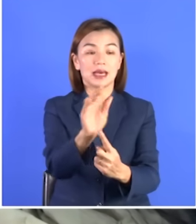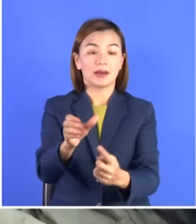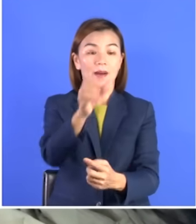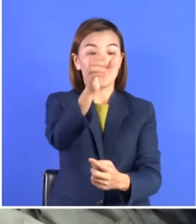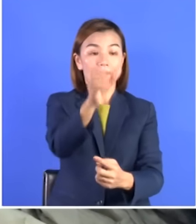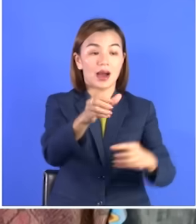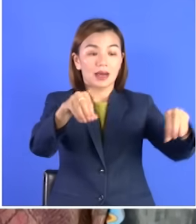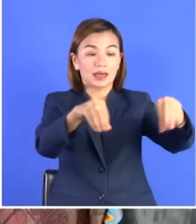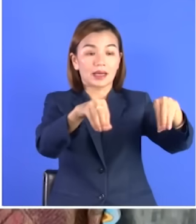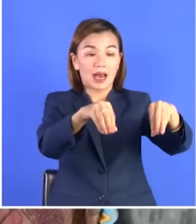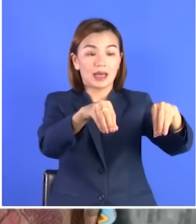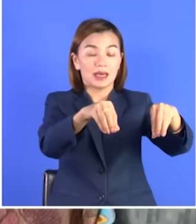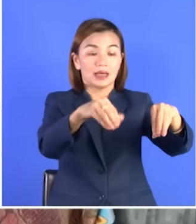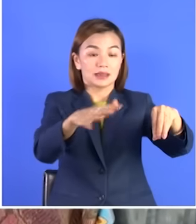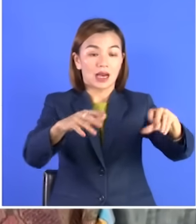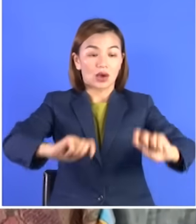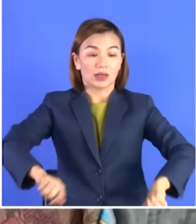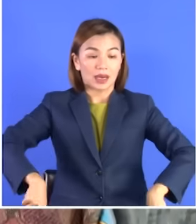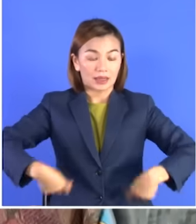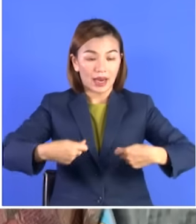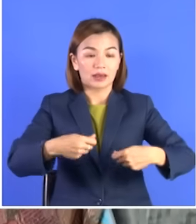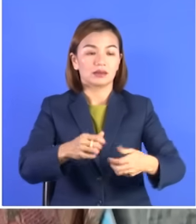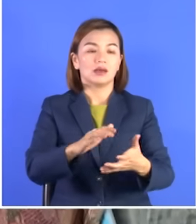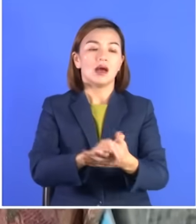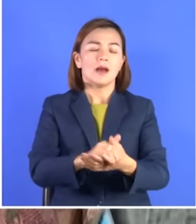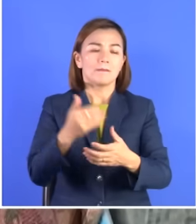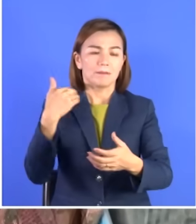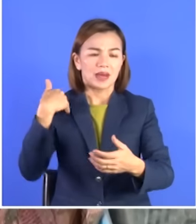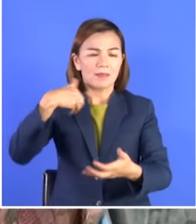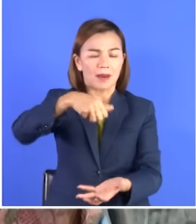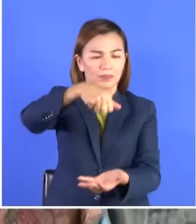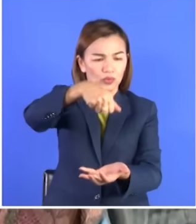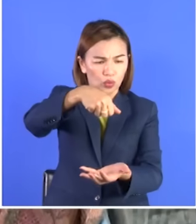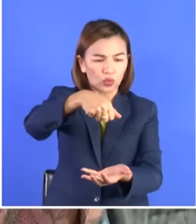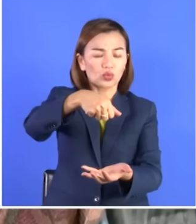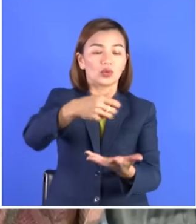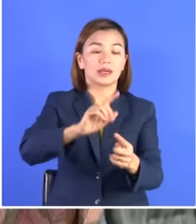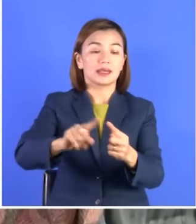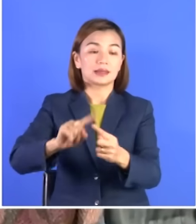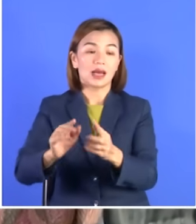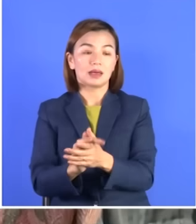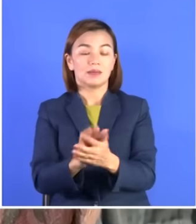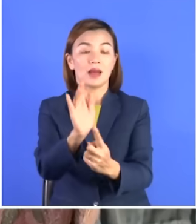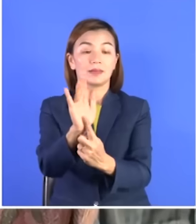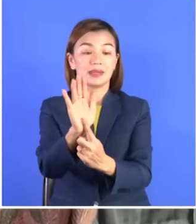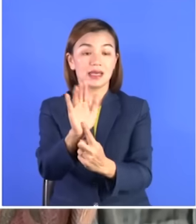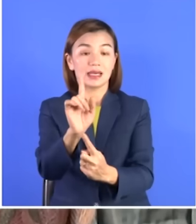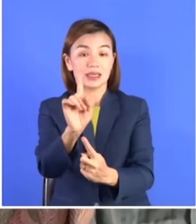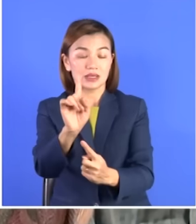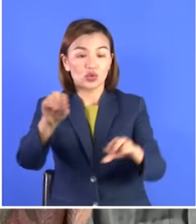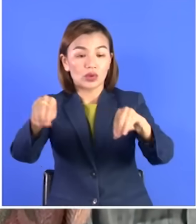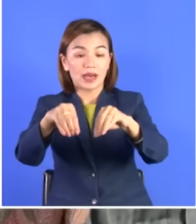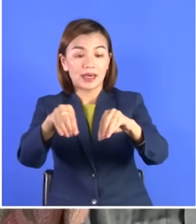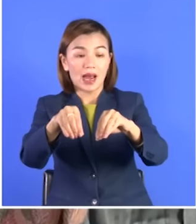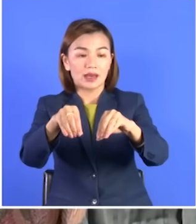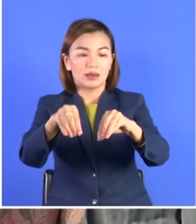ๆโซฟาและก็กางเกงถุงกระดาษรวมทั้งอยู่ที่ไอ้ต่างๆเนี่ยนะครับส่วนเทียนหอมอีก 1เล่มเนี่ยวางอยู่บนชั้น